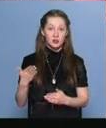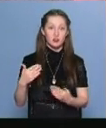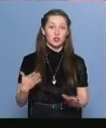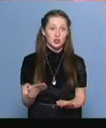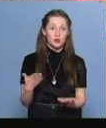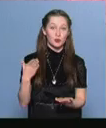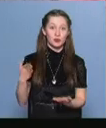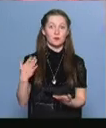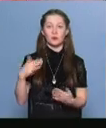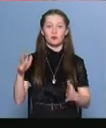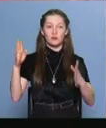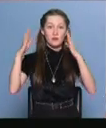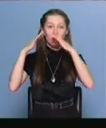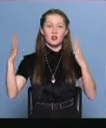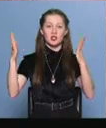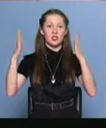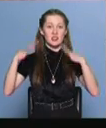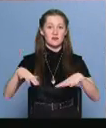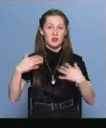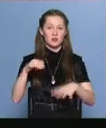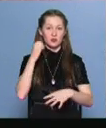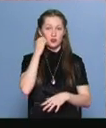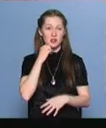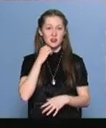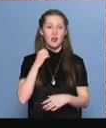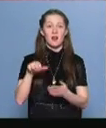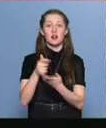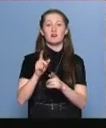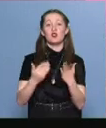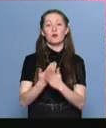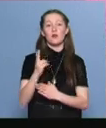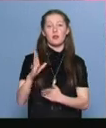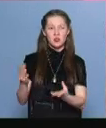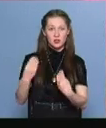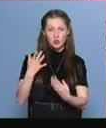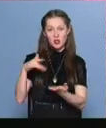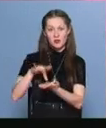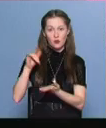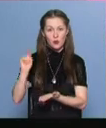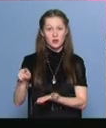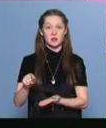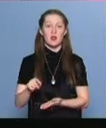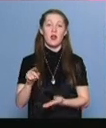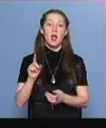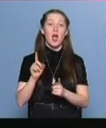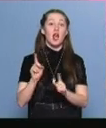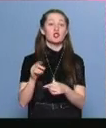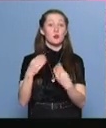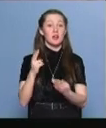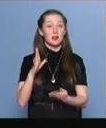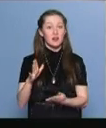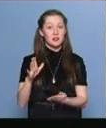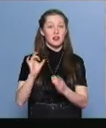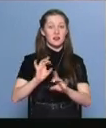валятся, все разваливается. Все разваливается. Главное нам, чтобы дали квартиры в городе. Но чтобы дали квартиры, объясняет людям Александр Бричалов,